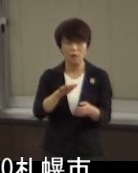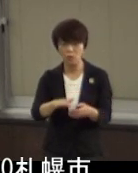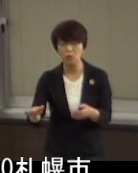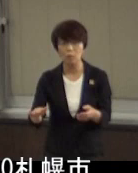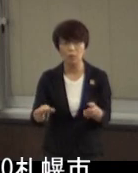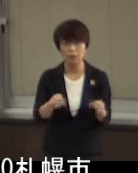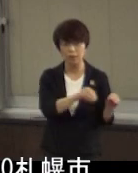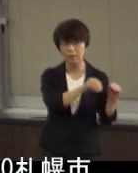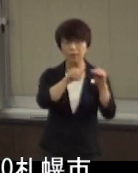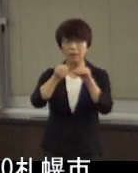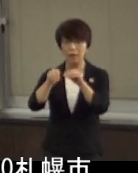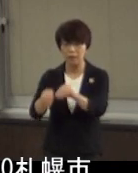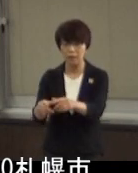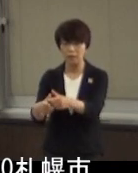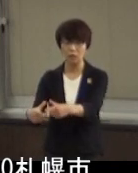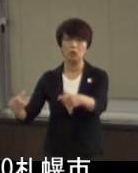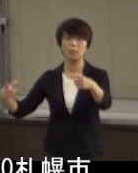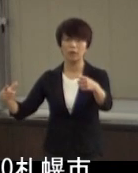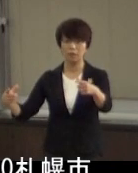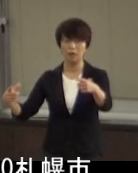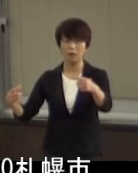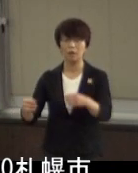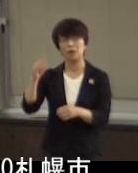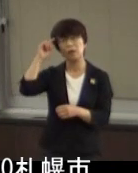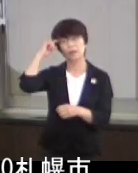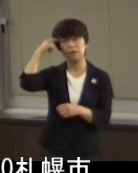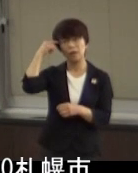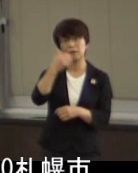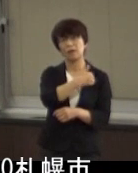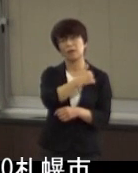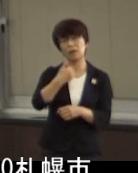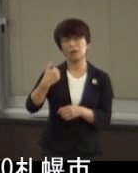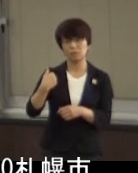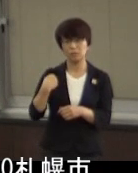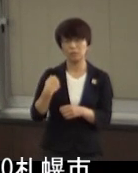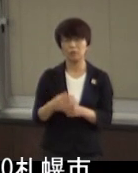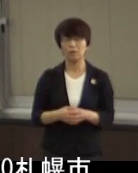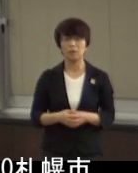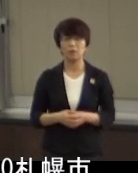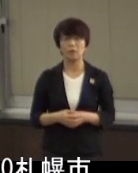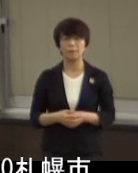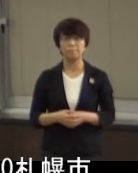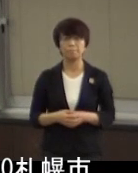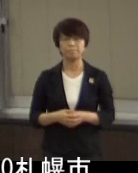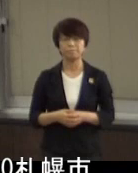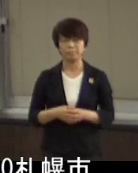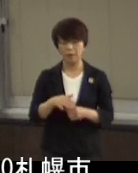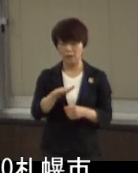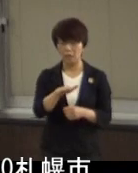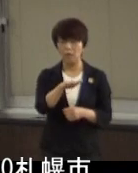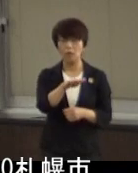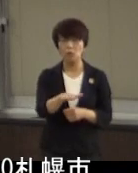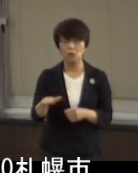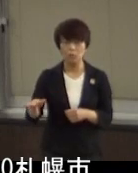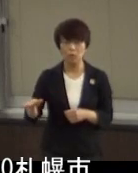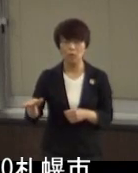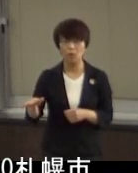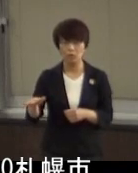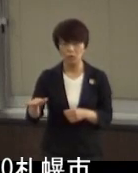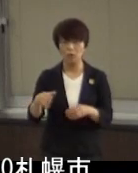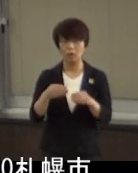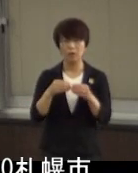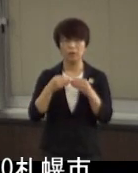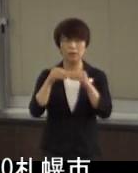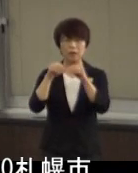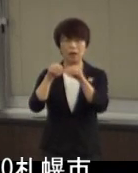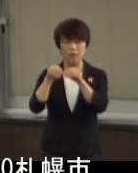染が広まったということも考えられる状況でございます。子どものですね、感染